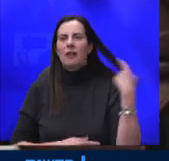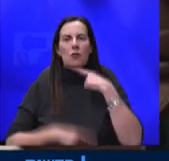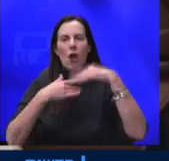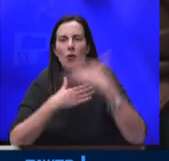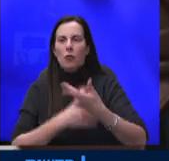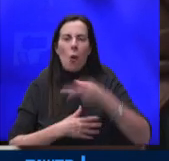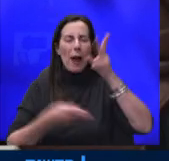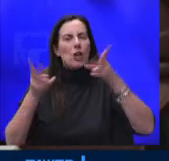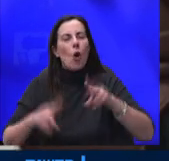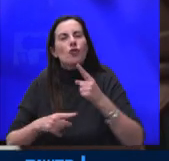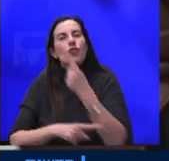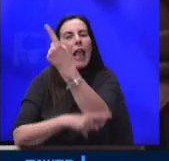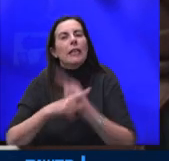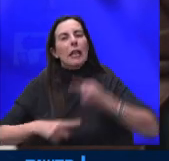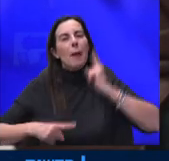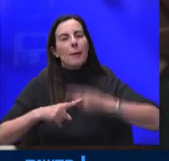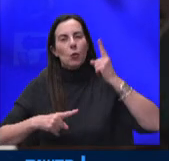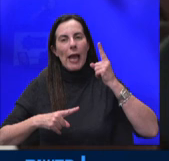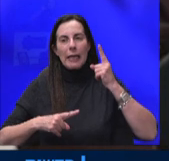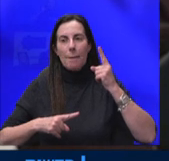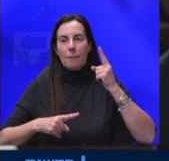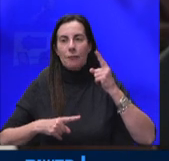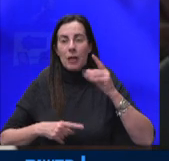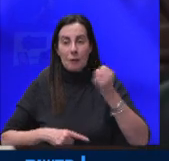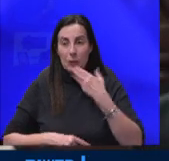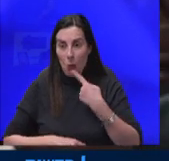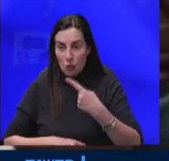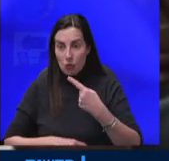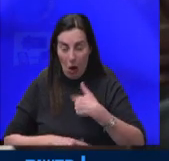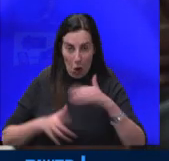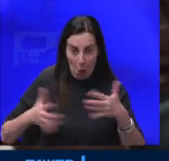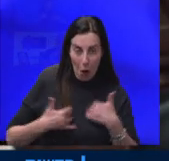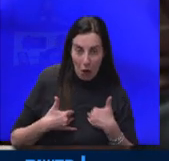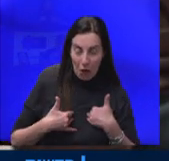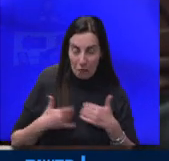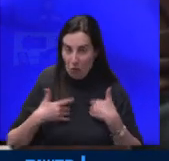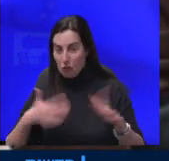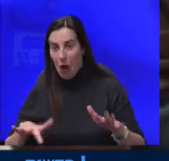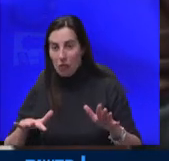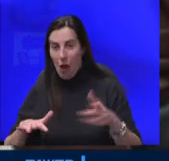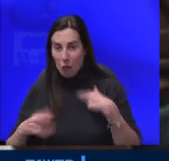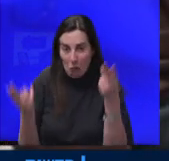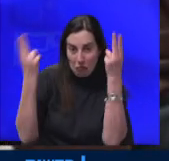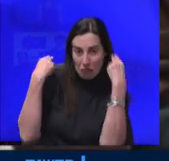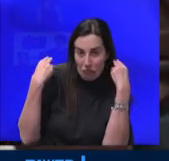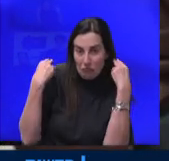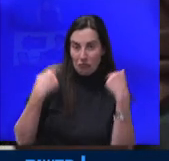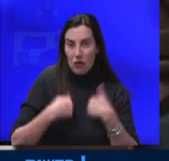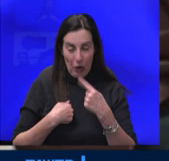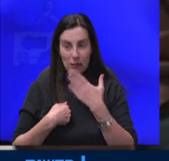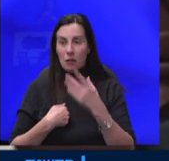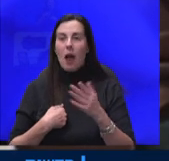الان هذه القدوه تضاعفت. بدي اقول اولا اذا الاسرائيلي عم يحكي نحن خايفين ومرضوعين طب